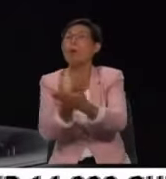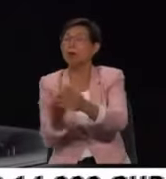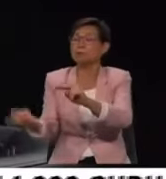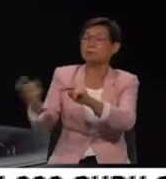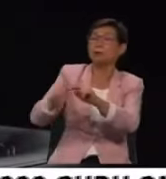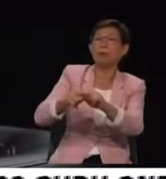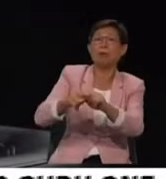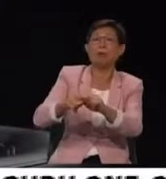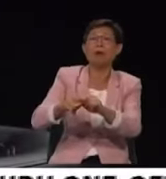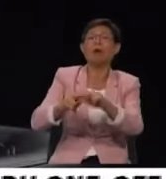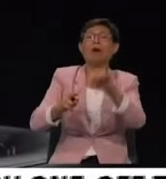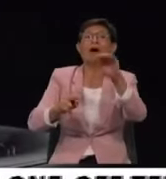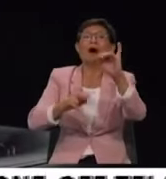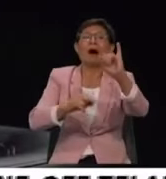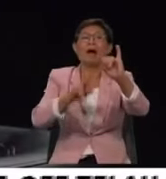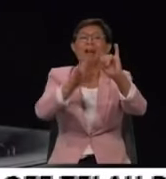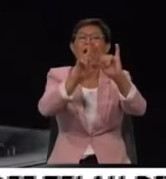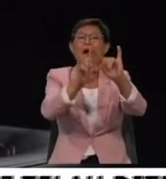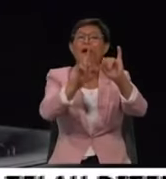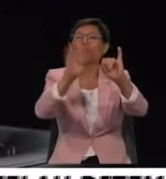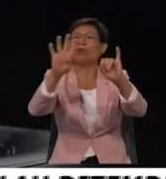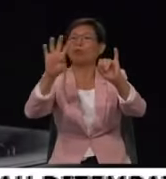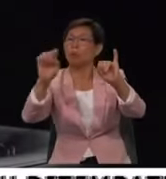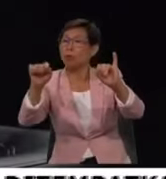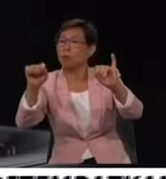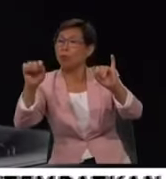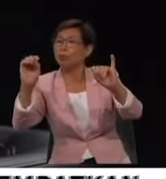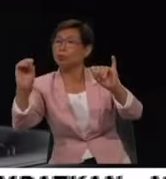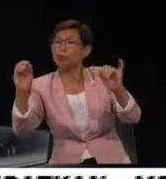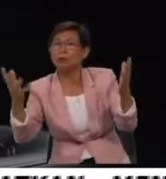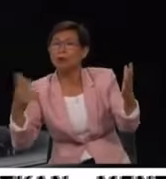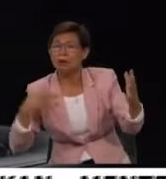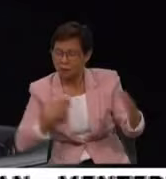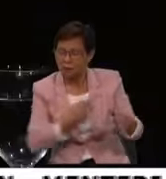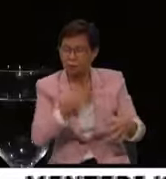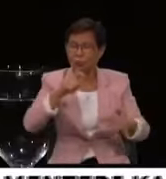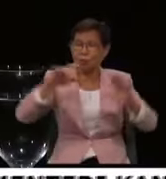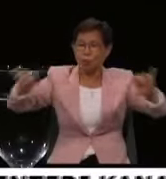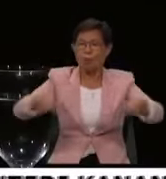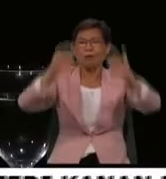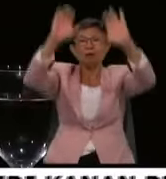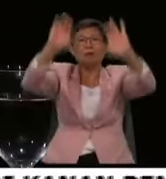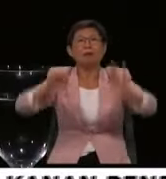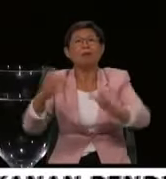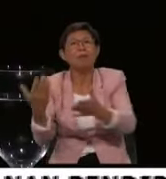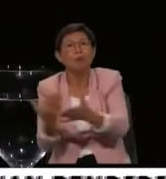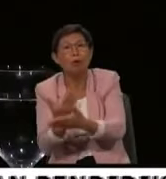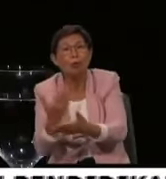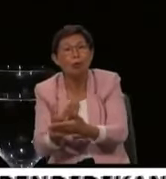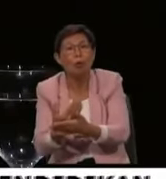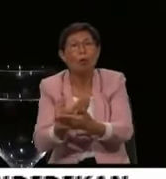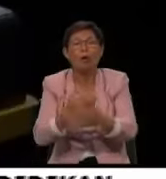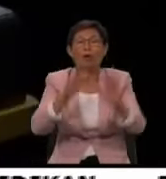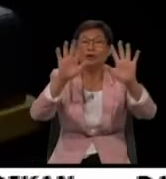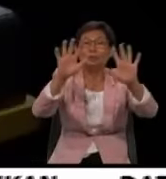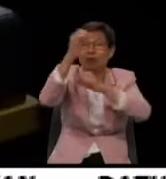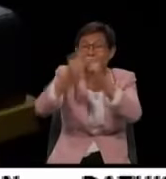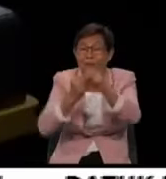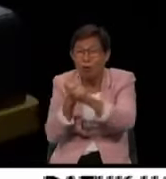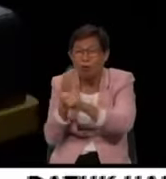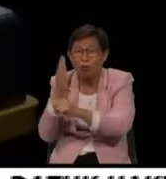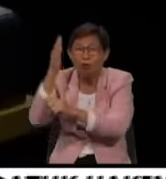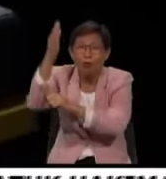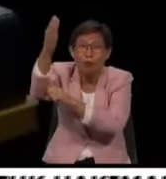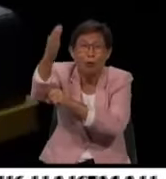tambahan pula industri evolusi 4.7 4.0 maka kita perlu mengambil satu pendekatan baru sebab dalam masa 10 tahun ni kita